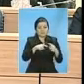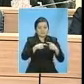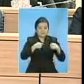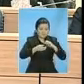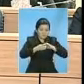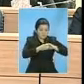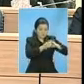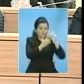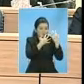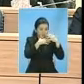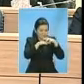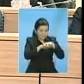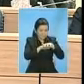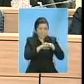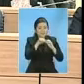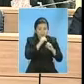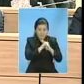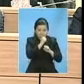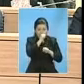30% ในประเทศไ